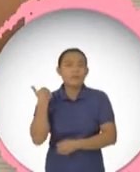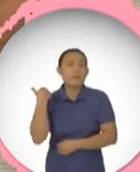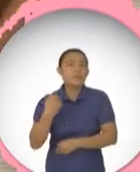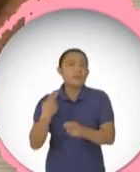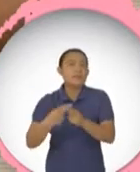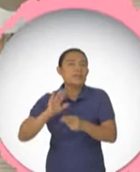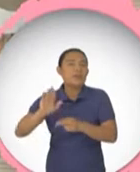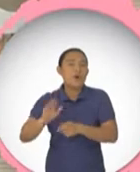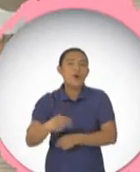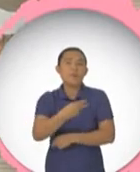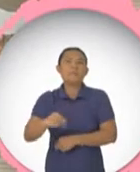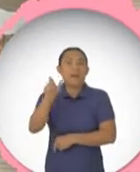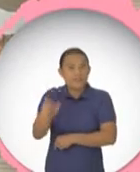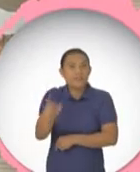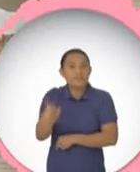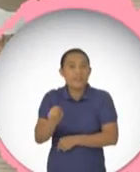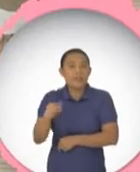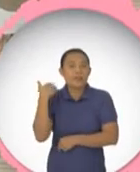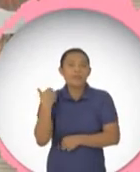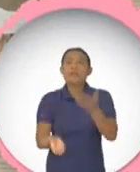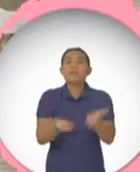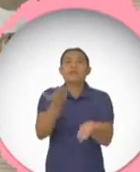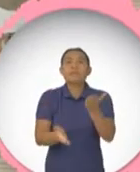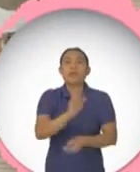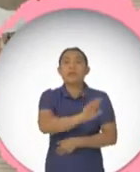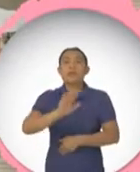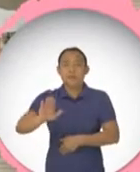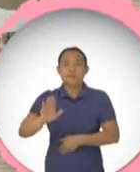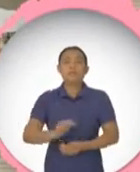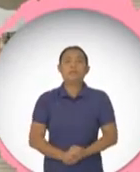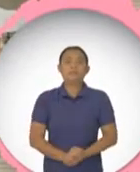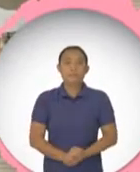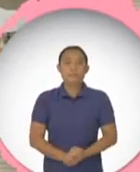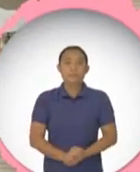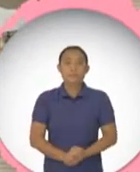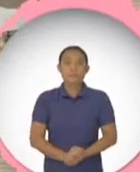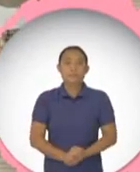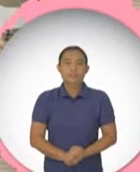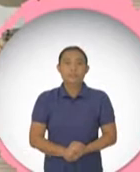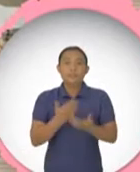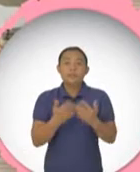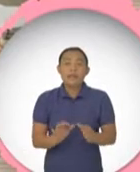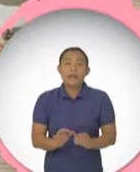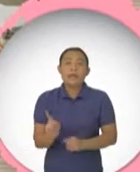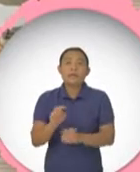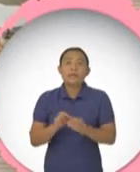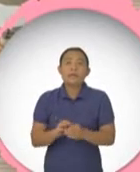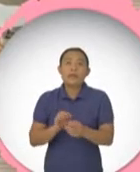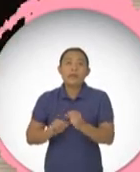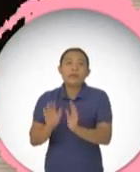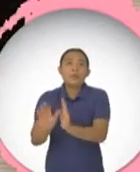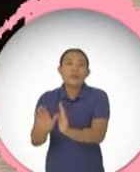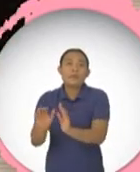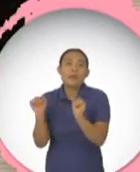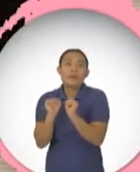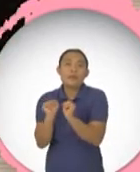ฝรั่งเศสค ่ ะอันนี้แล้วแต่ชื่อเรียกนะคะ ค จากนั้นเนี่ยถ้าเวลาเดี๋ยวเราไปแช่เย็นให้ไขมันมันอยู่ตัวแล้วเราจะมาหั่นเป็นแว่